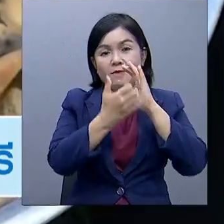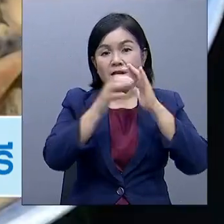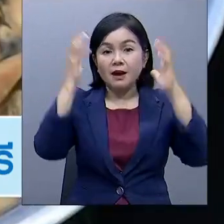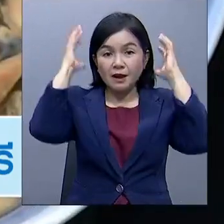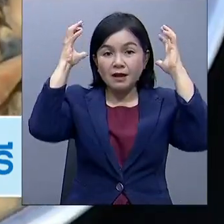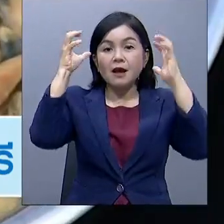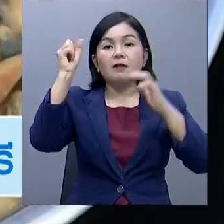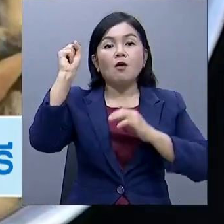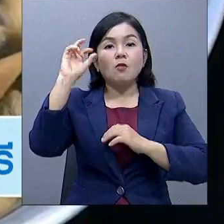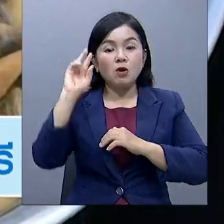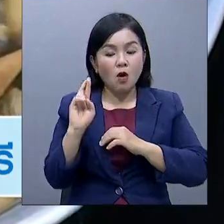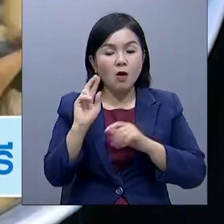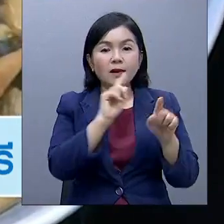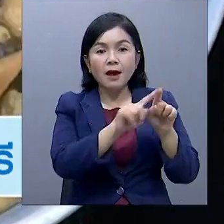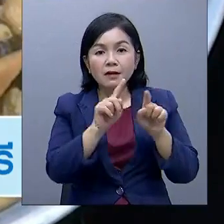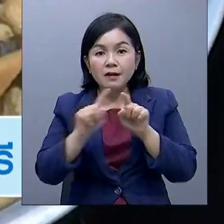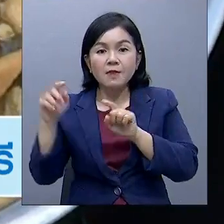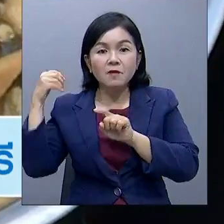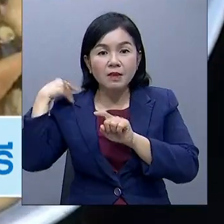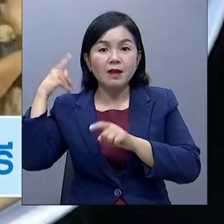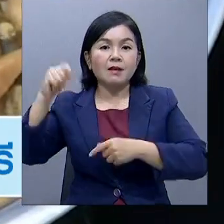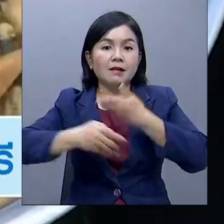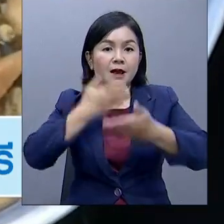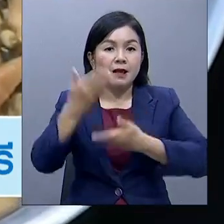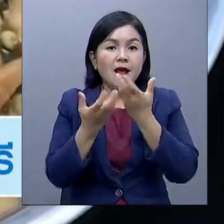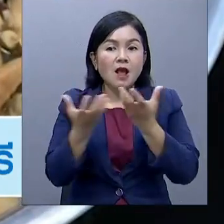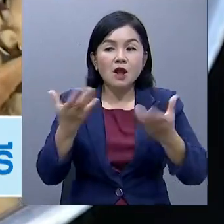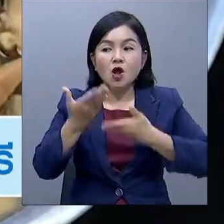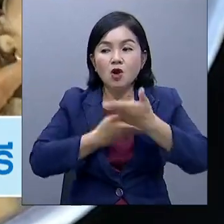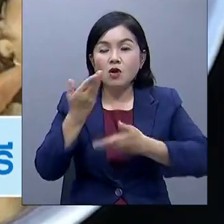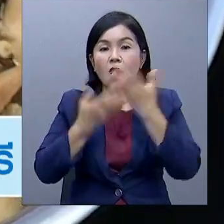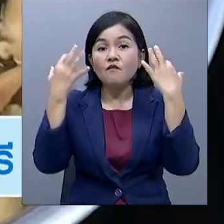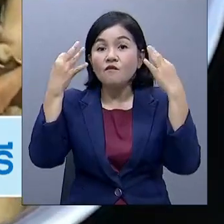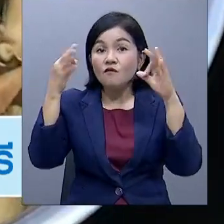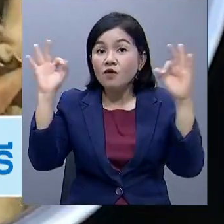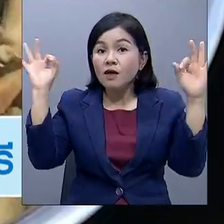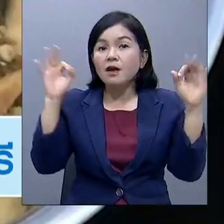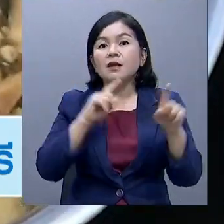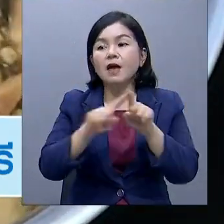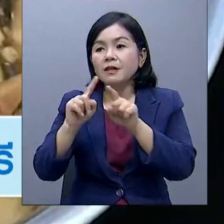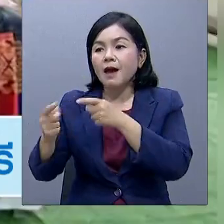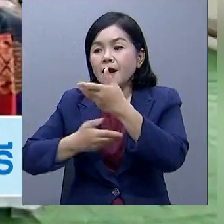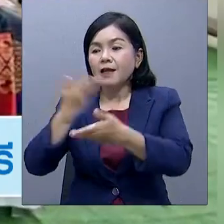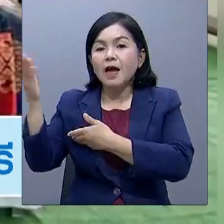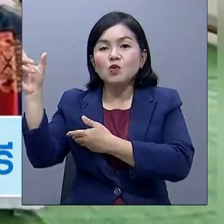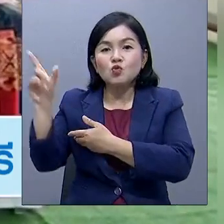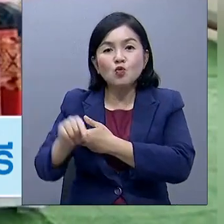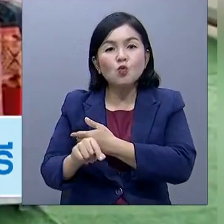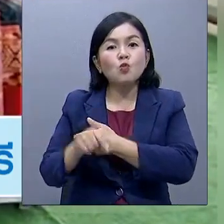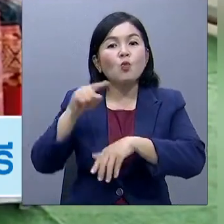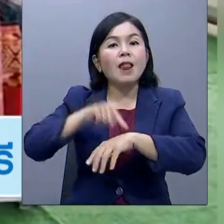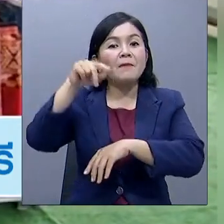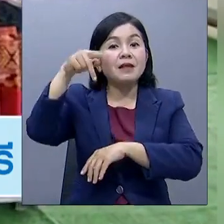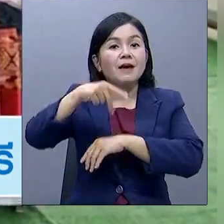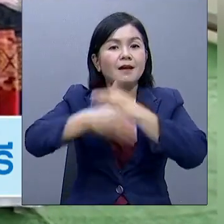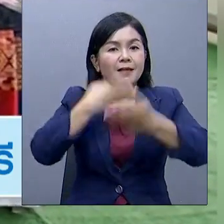กิจกรรมเวิร์กช็อปเพื่อเพิ่มพูนทักษะด้านการตลาดออนไลน์ฟรีรวมถึงกิจกรรมลดแลกแจกแถมสินค้านาทีทองกิจกรรมส่งเส